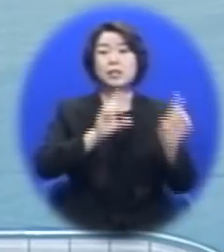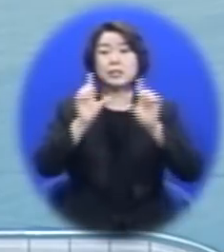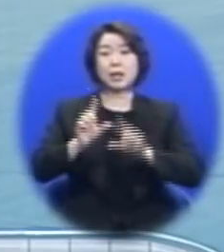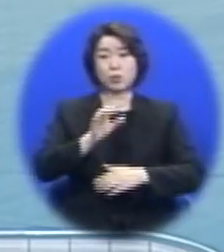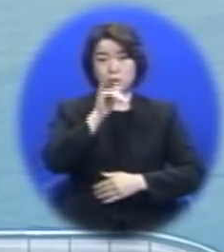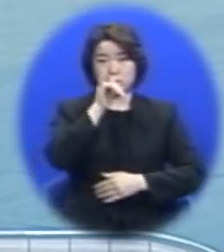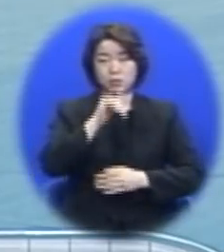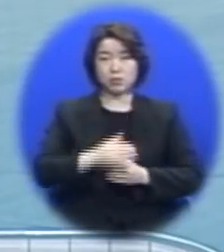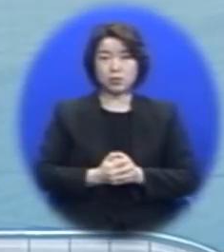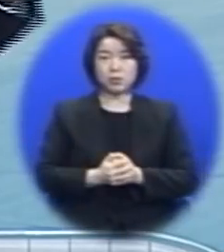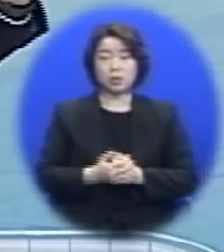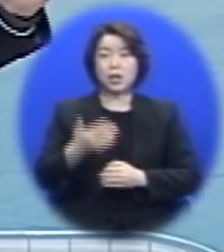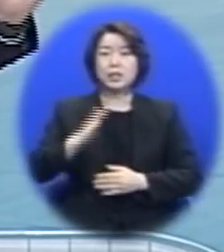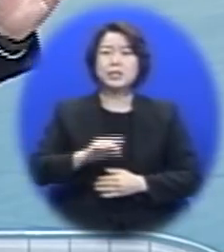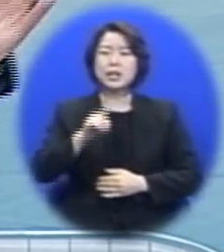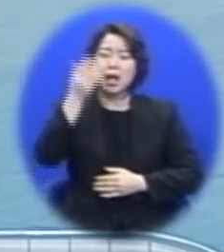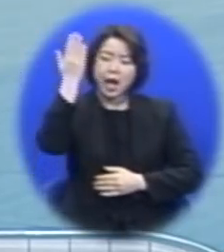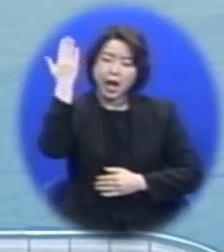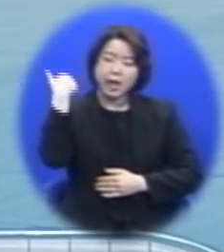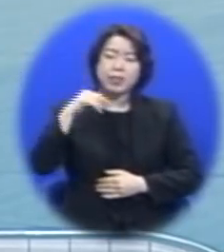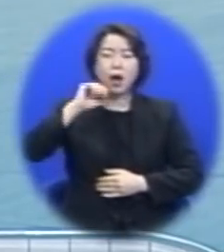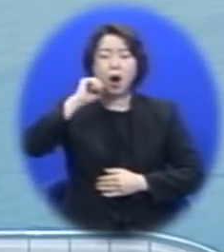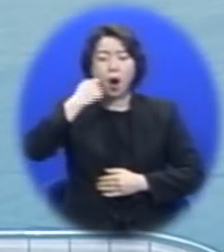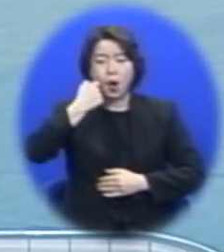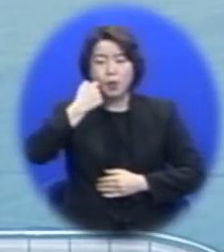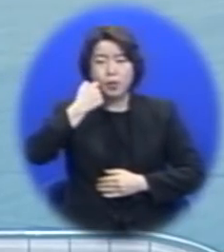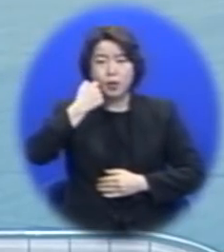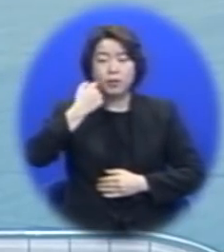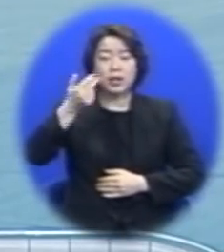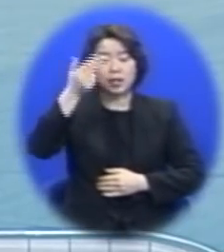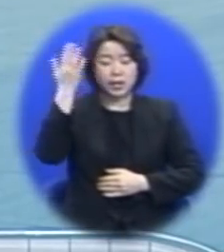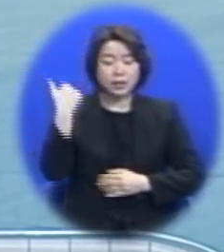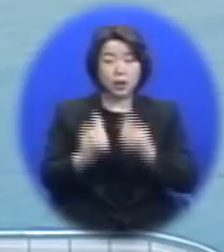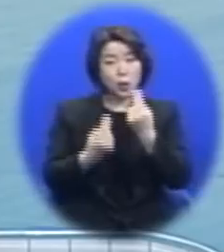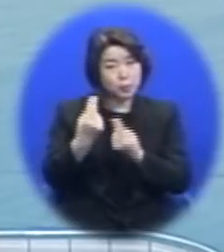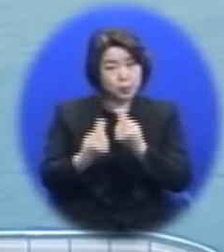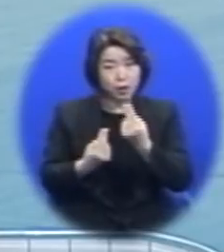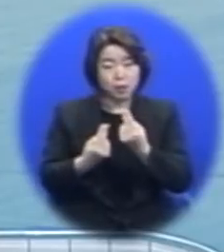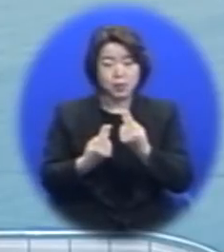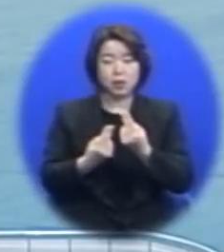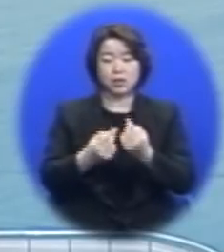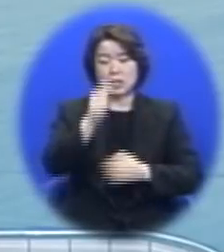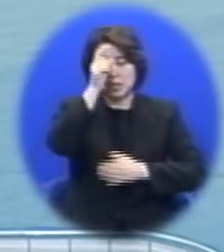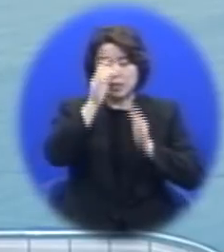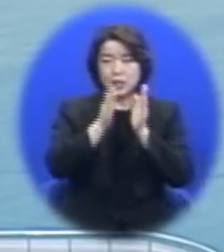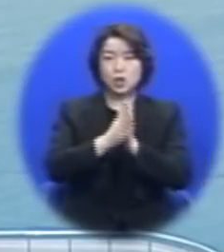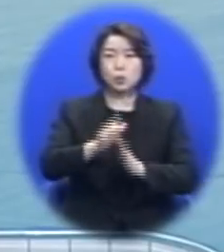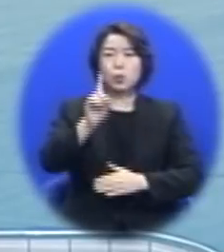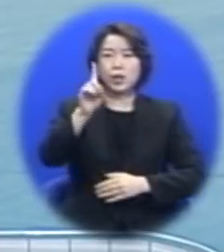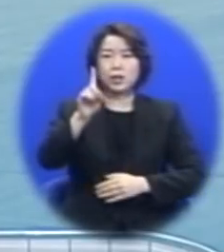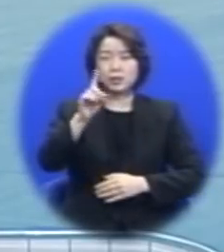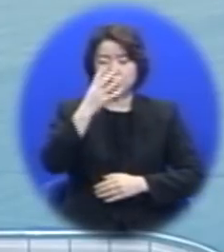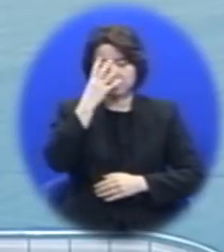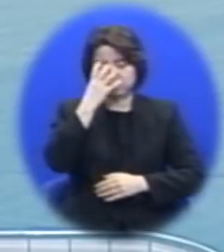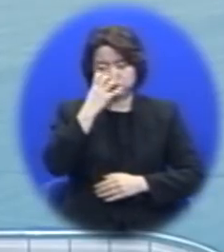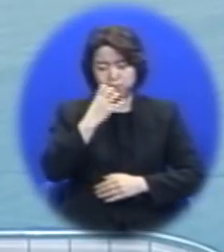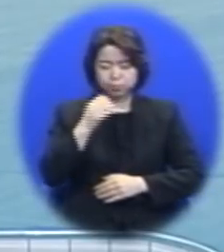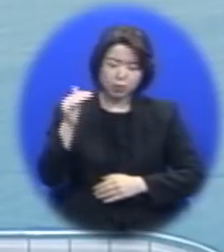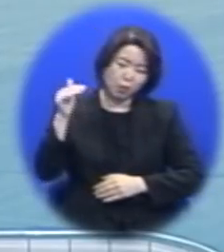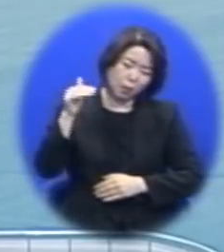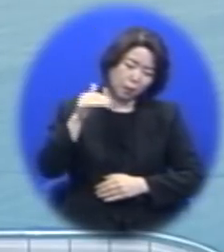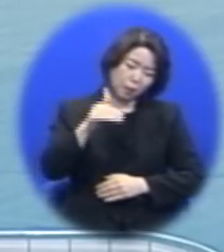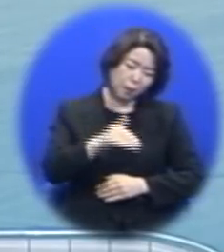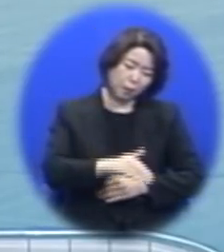그런데 그 어려웠던 옛날과 비교하면 기도 하나만큼은 비참할 정도로 적어졌어요.